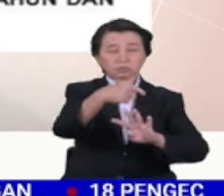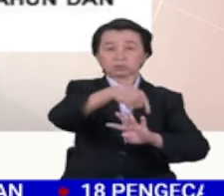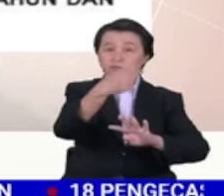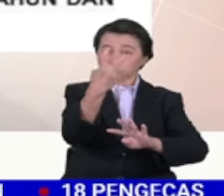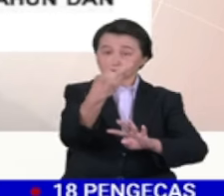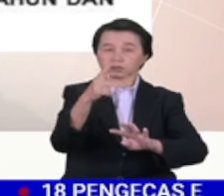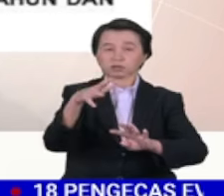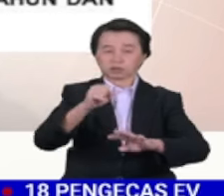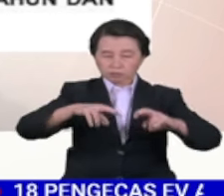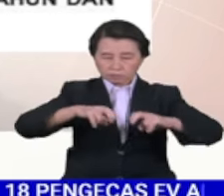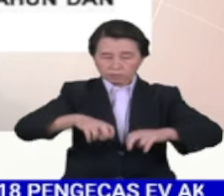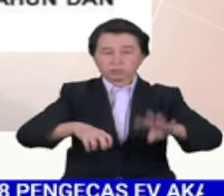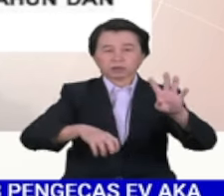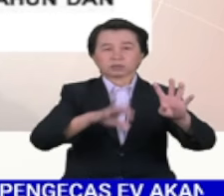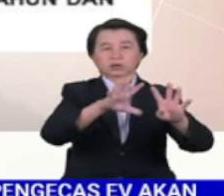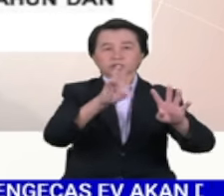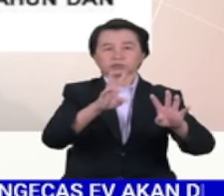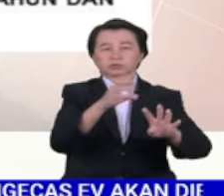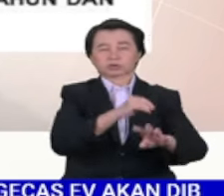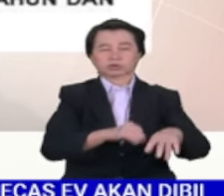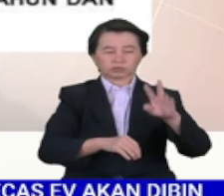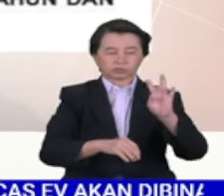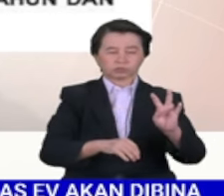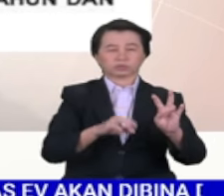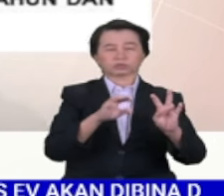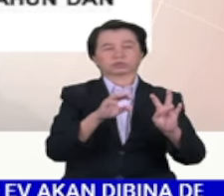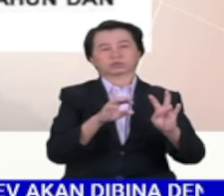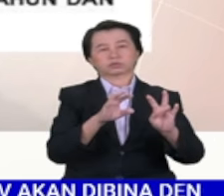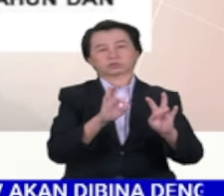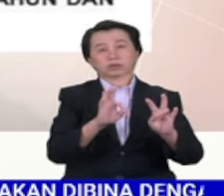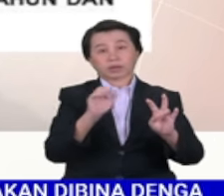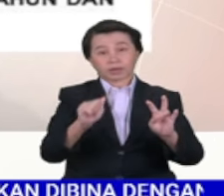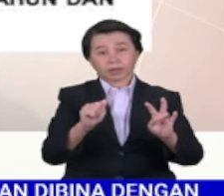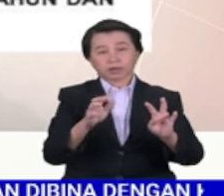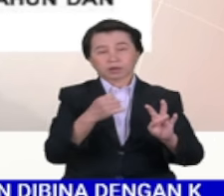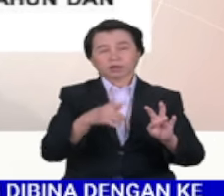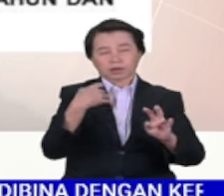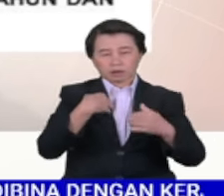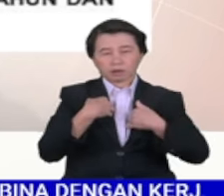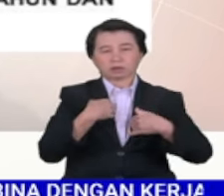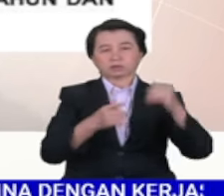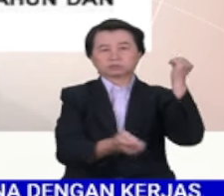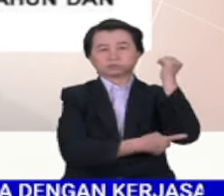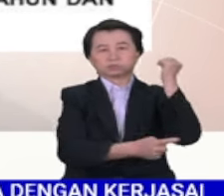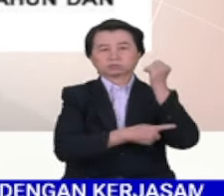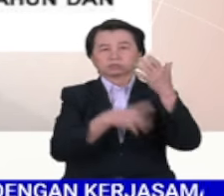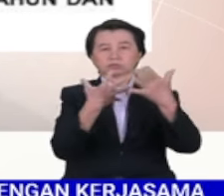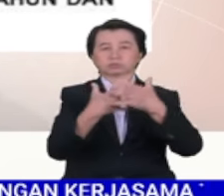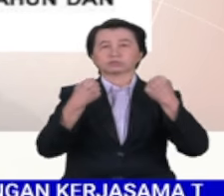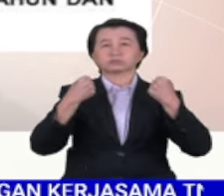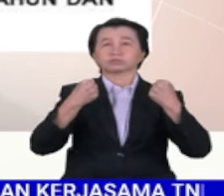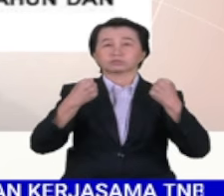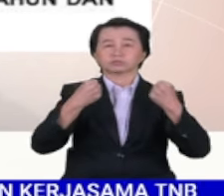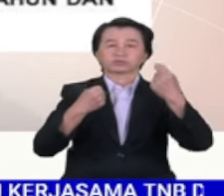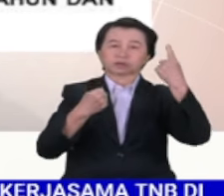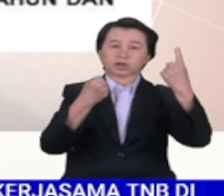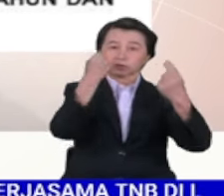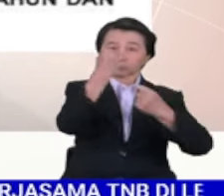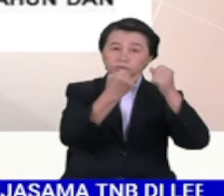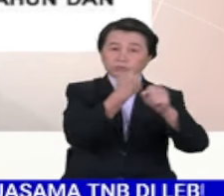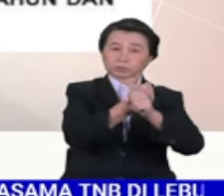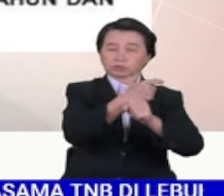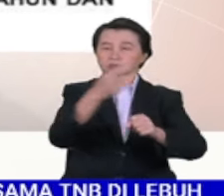kanan kesiksaan dan section 379e ke kanan kesiksaan yang mana memprontokkan hukuman penjara antara satu tahun